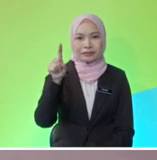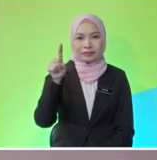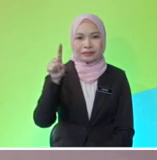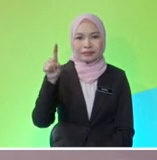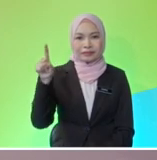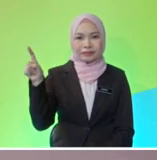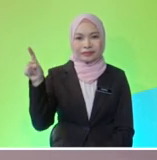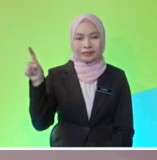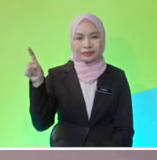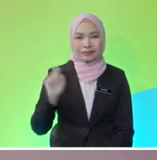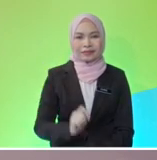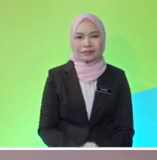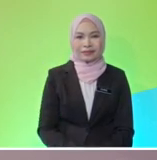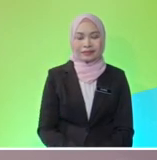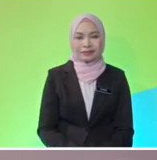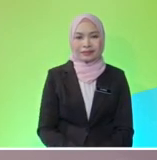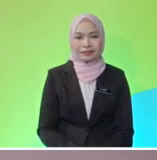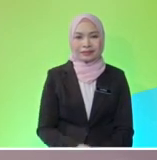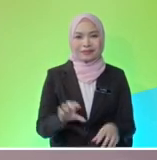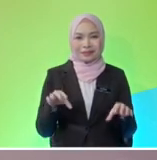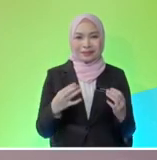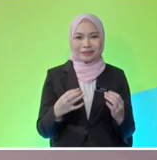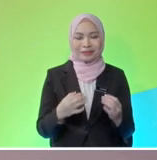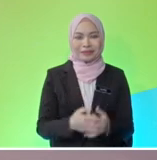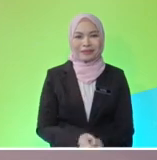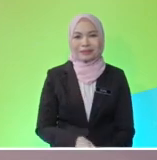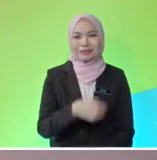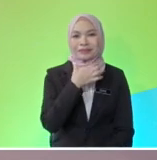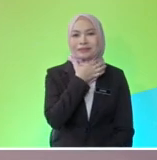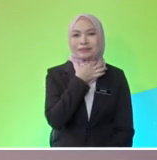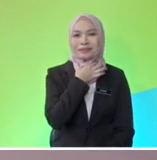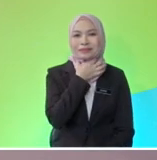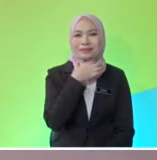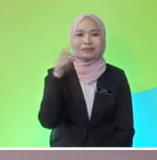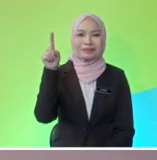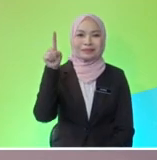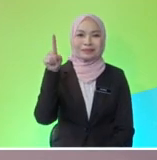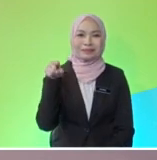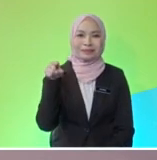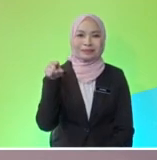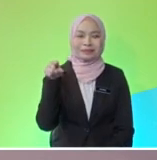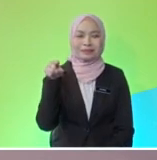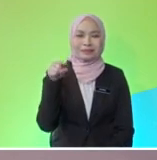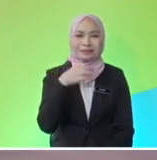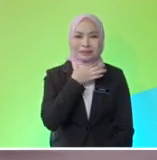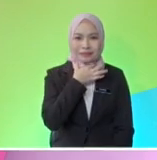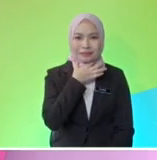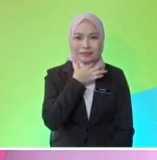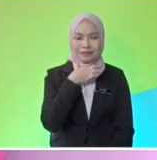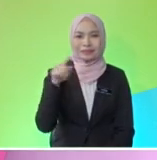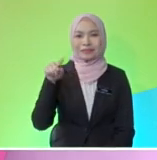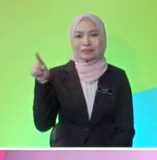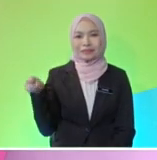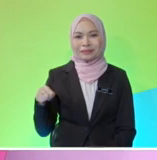atas. Okey, cikgu. Buatlah leher dia dulu. Leher dulu. Lepas tu perut dia. Lepas tu garis atas. Okay. Boleh, Aiman? Baik,